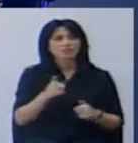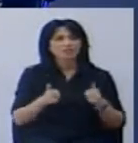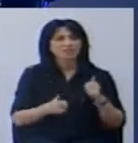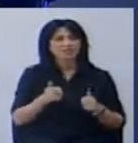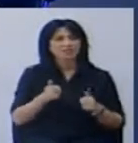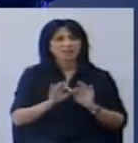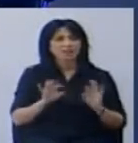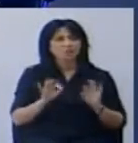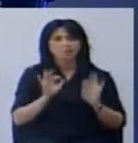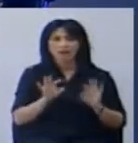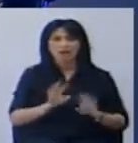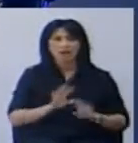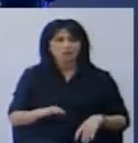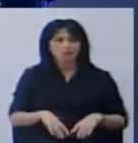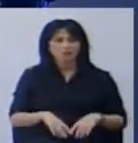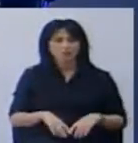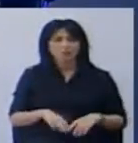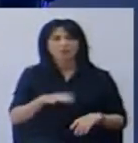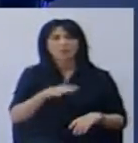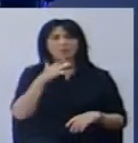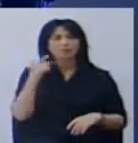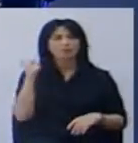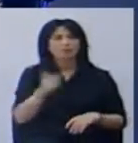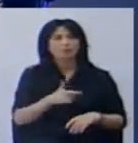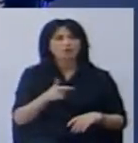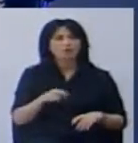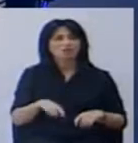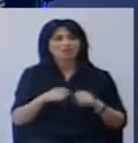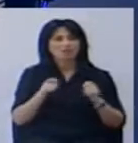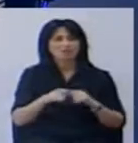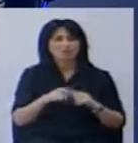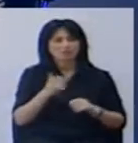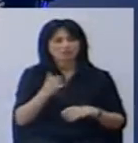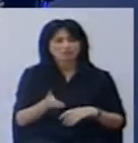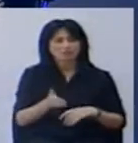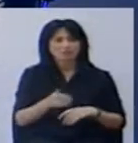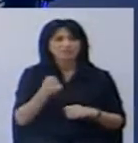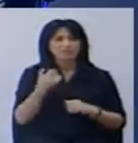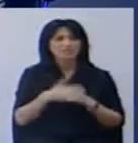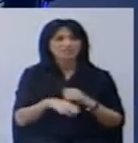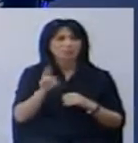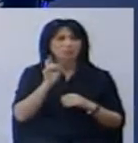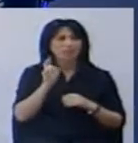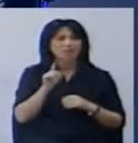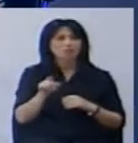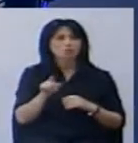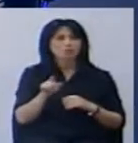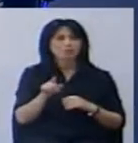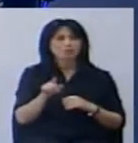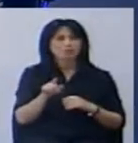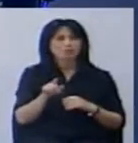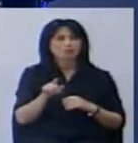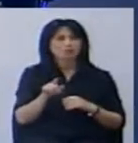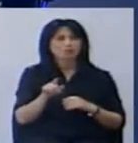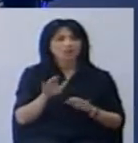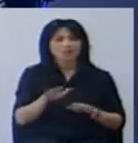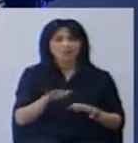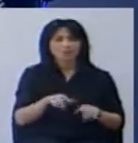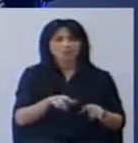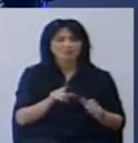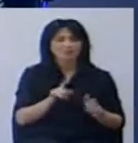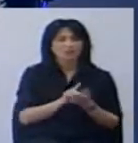ტენდერები გამოცხადდა არასწორად, არის ძალიან ბევრი უხეში დარღვევა დაშვებული და ცენტრალური ხელისუფლებიდან და